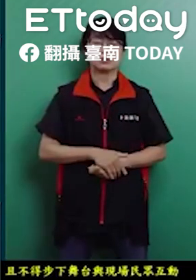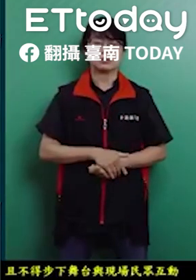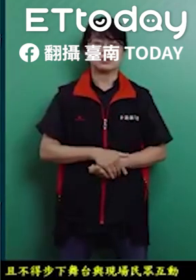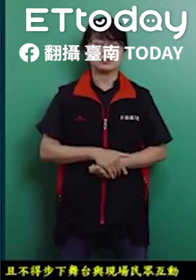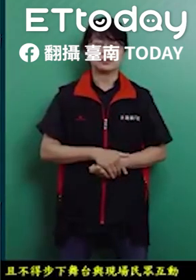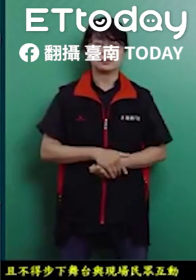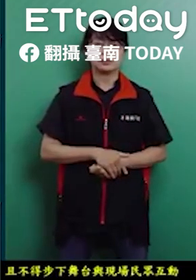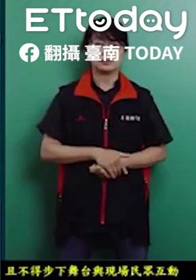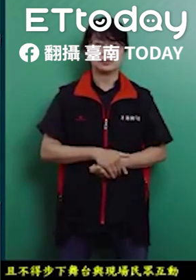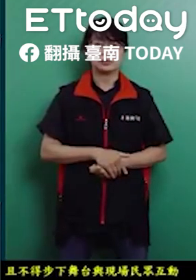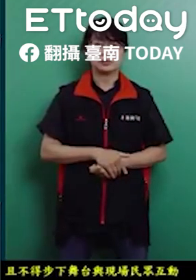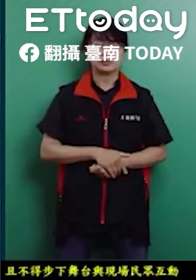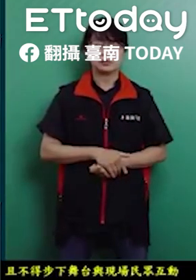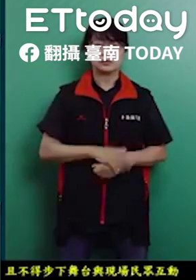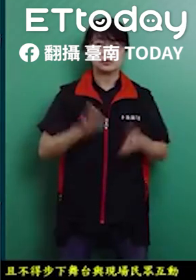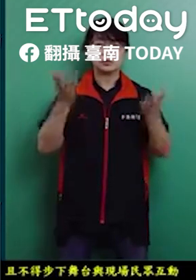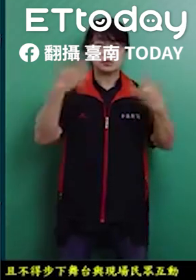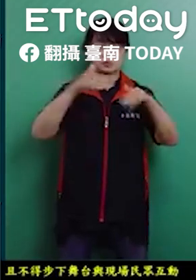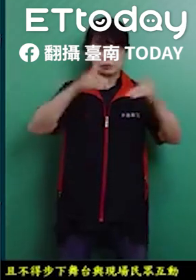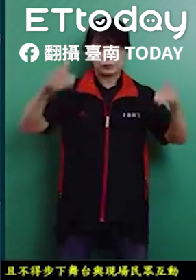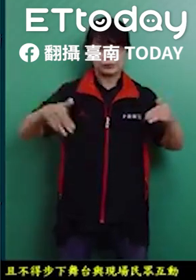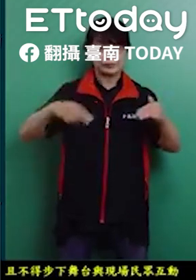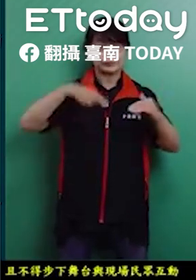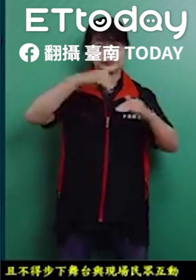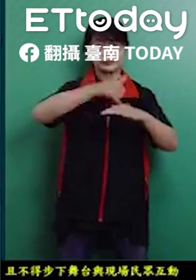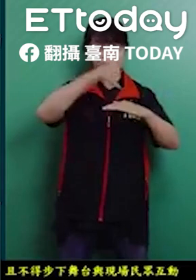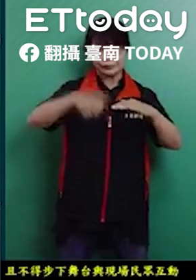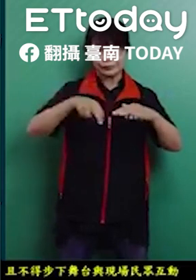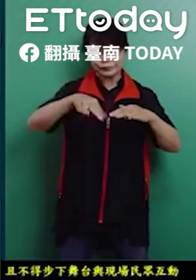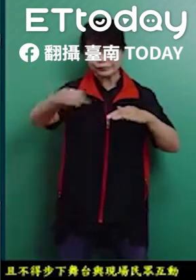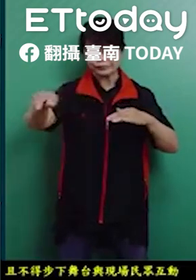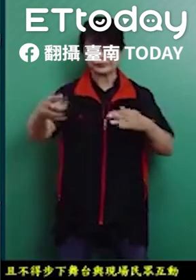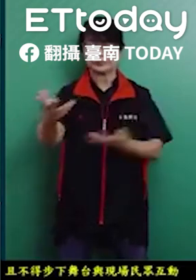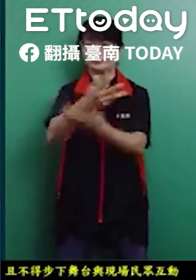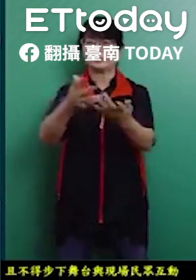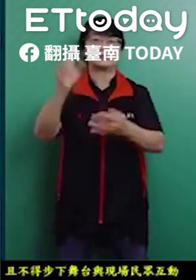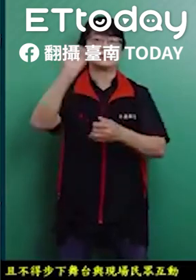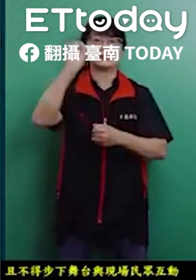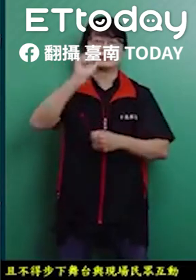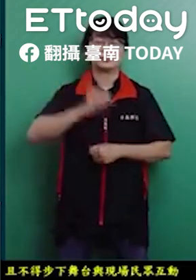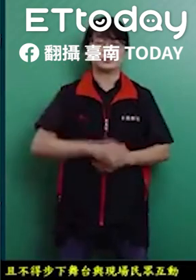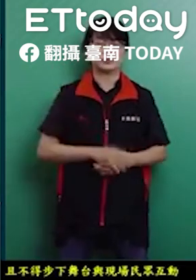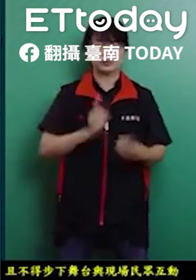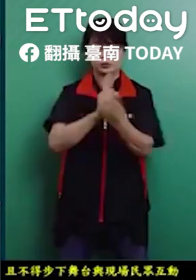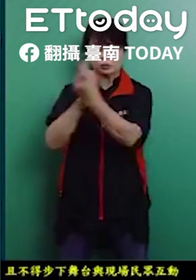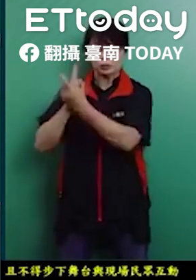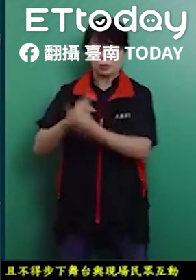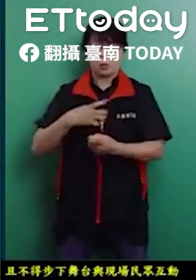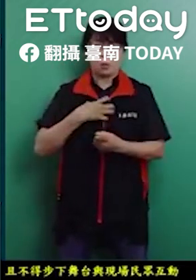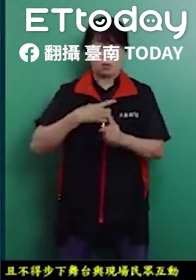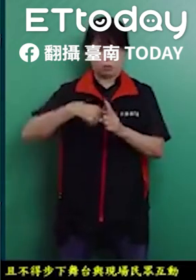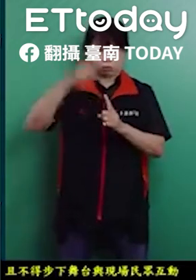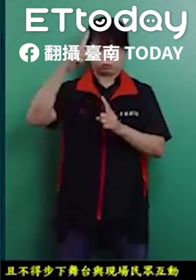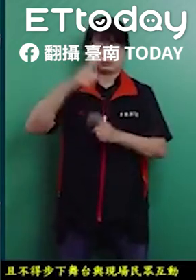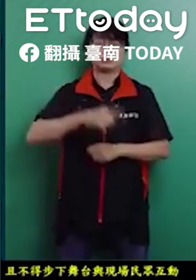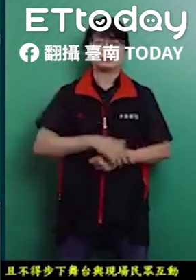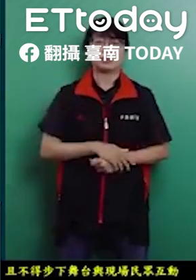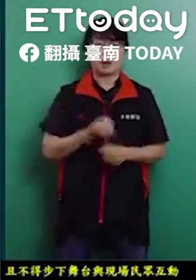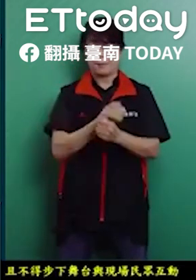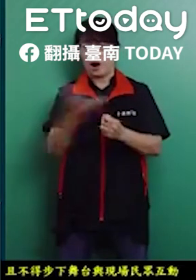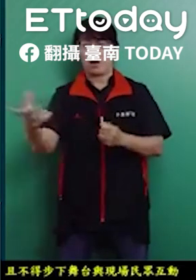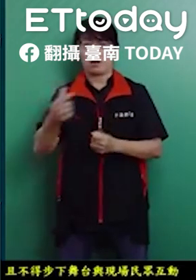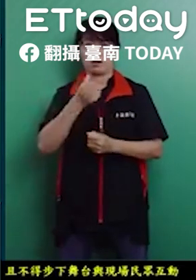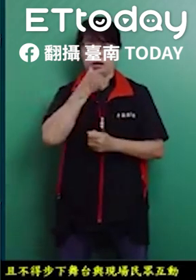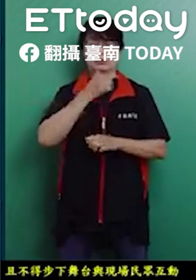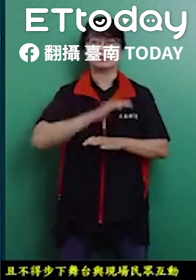得不下舞台与现场民众互动。其实在我们框列的过程中发现，这些都是风险蛮高的一个容易传播